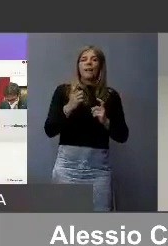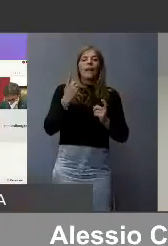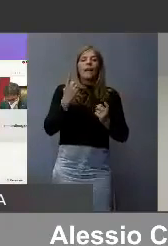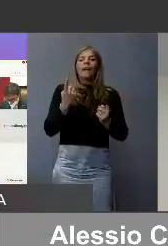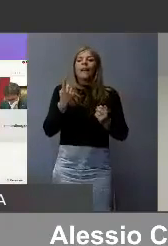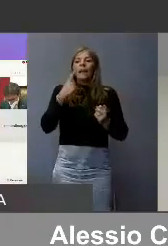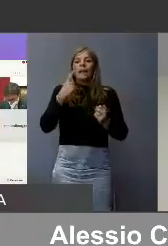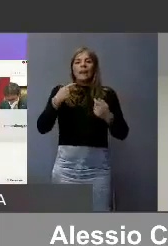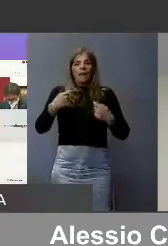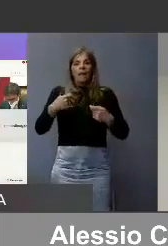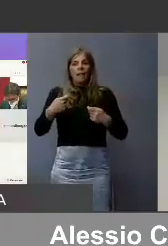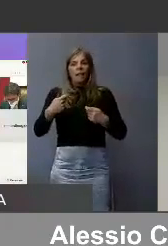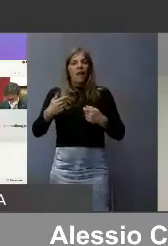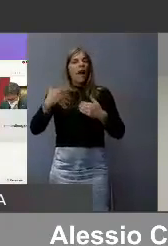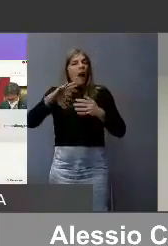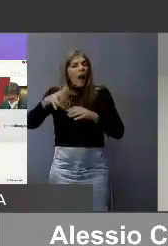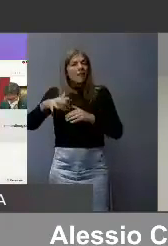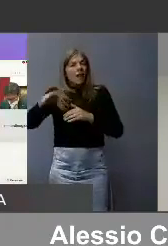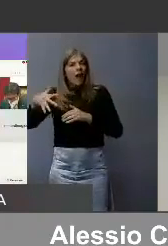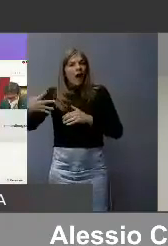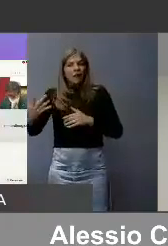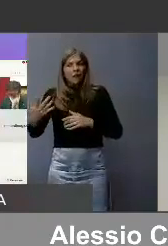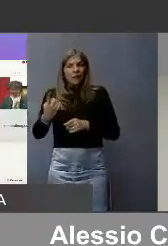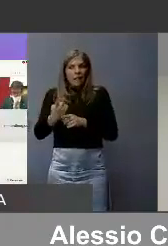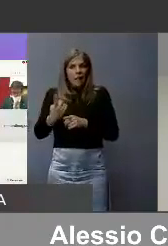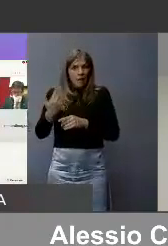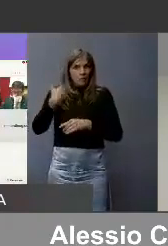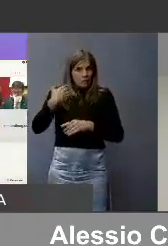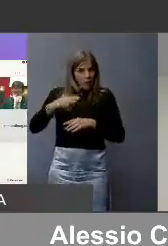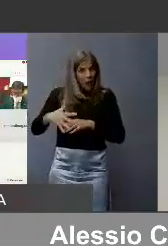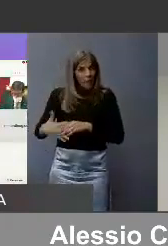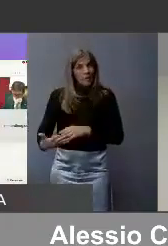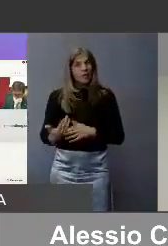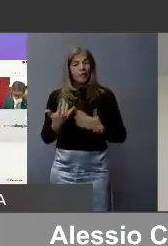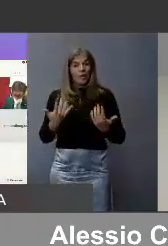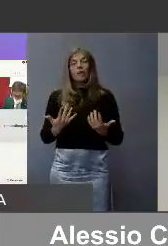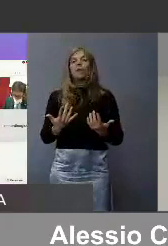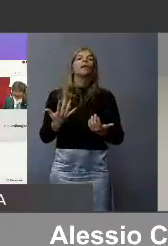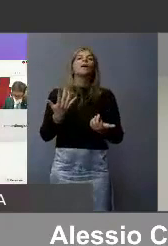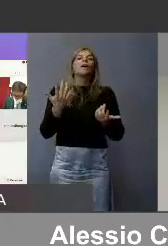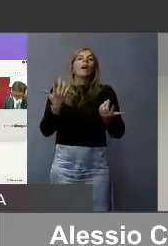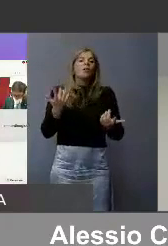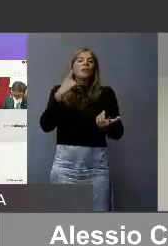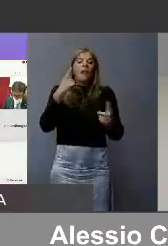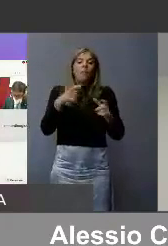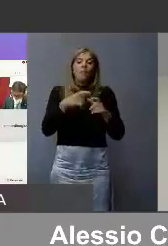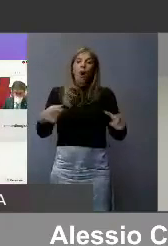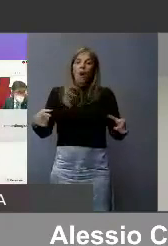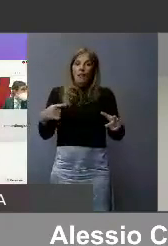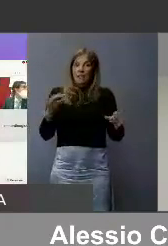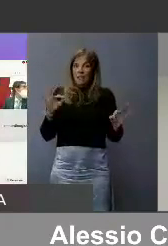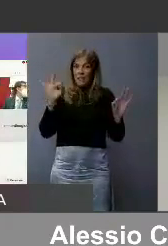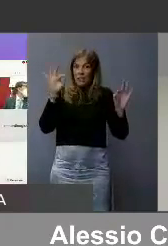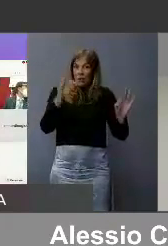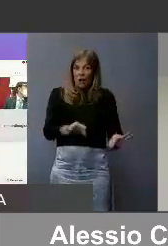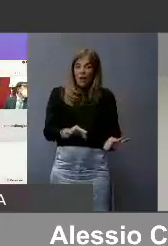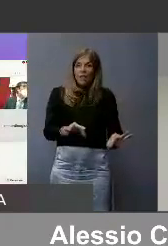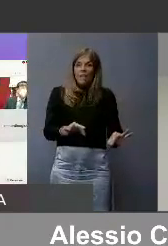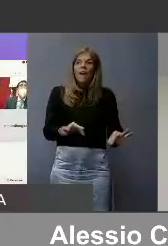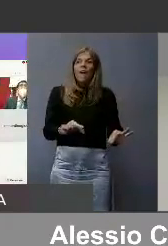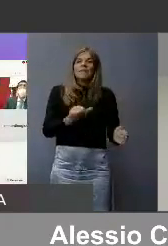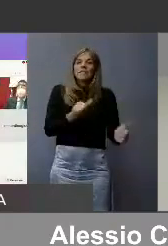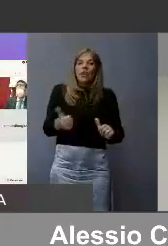altre incombenze da pagarsi quindi se arriveranno questi bollettini loro si domandano quando e soprattutto